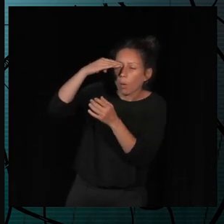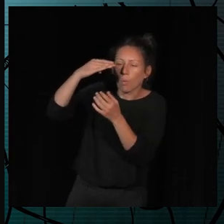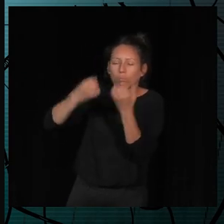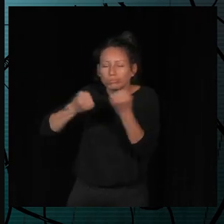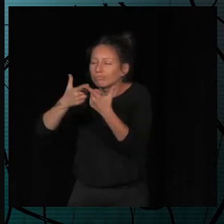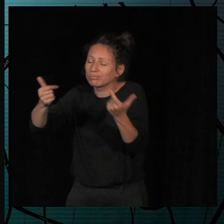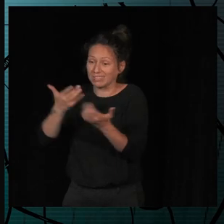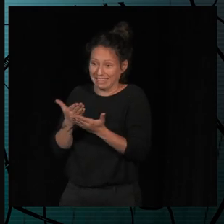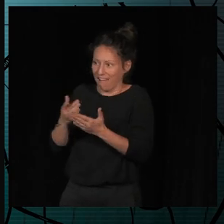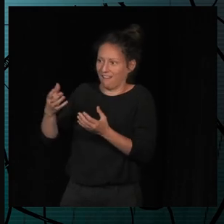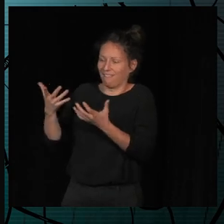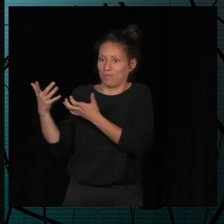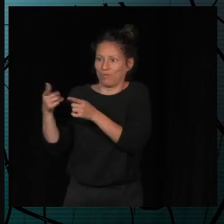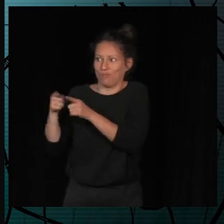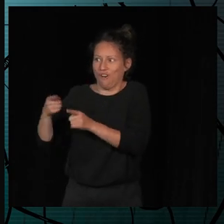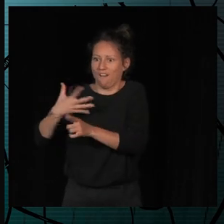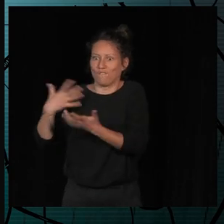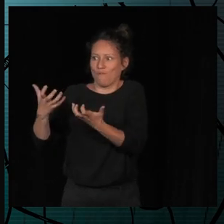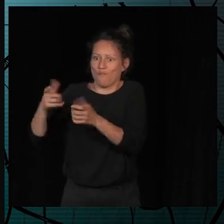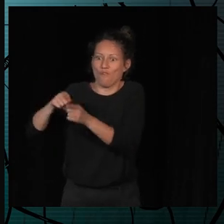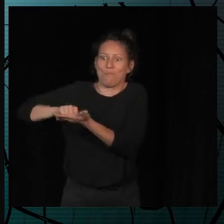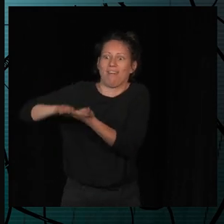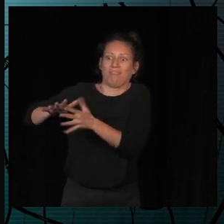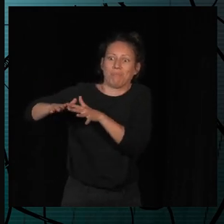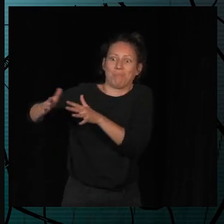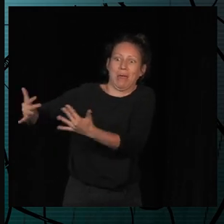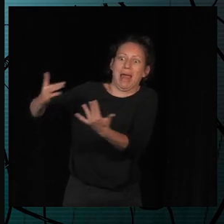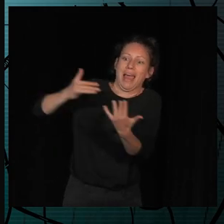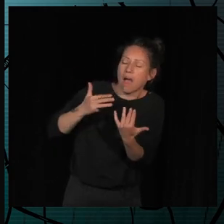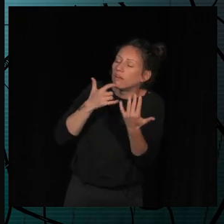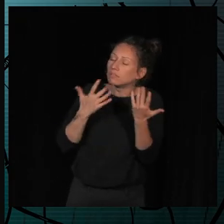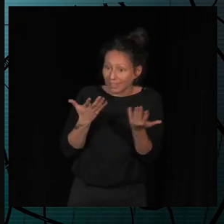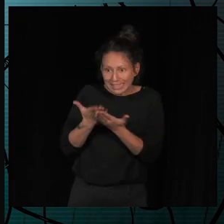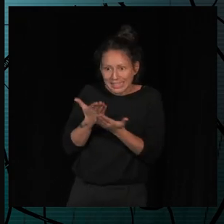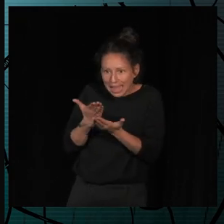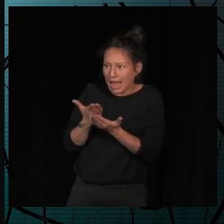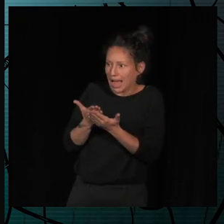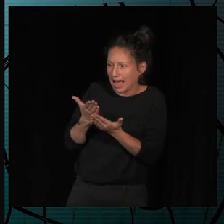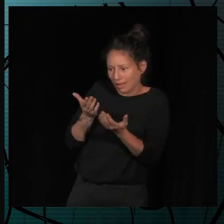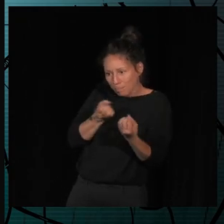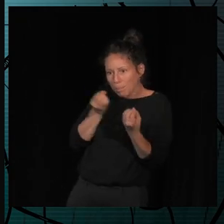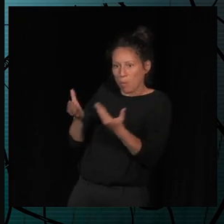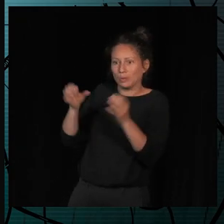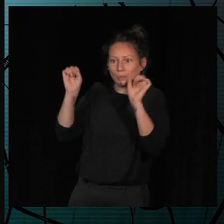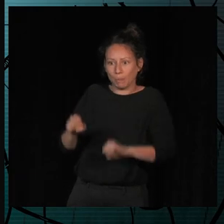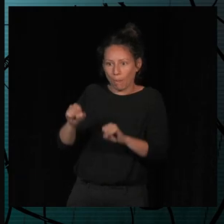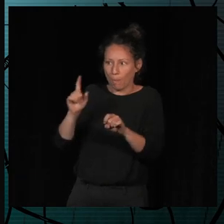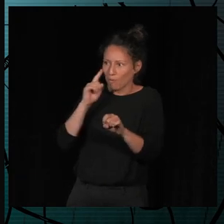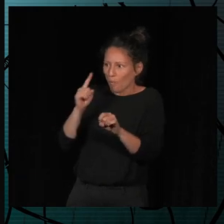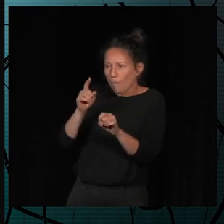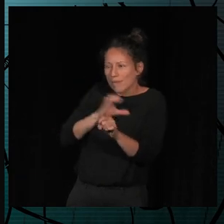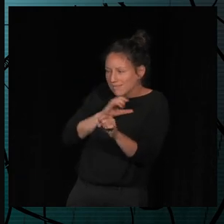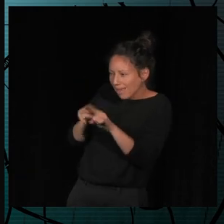indépendants formidables de nos petites euh voilà pépite de création française par exemple et et